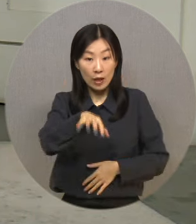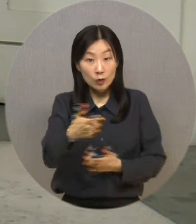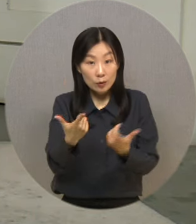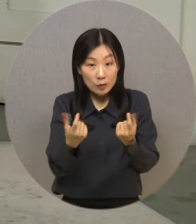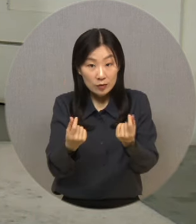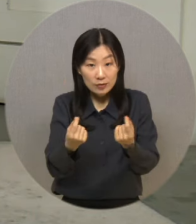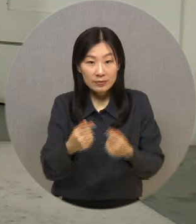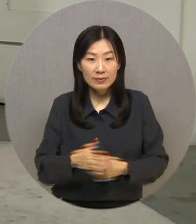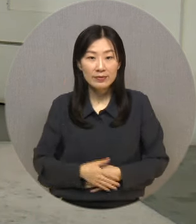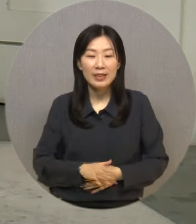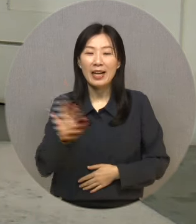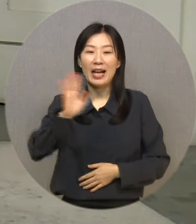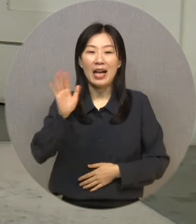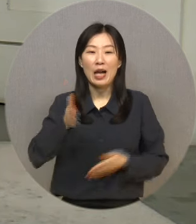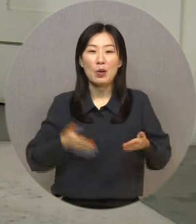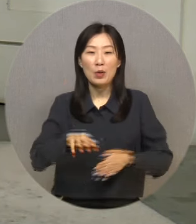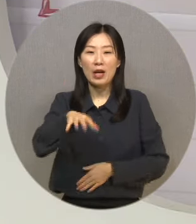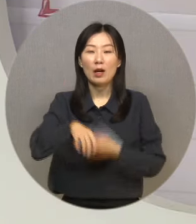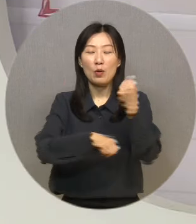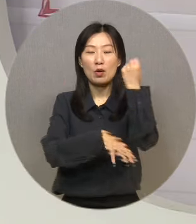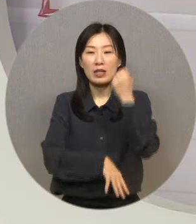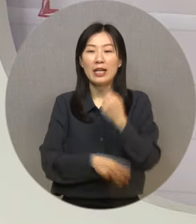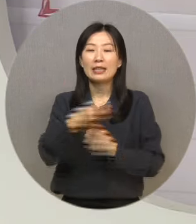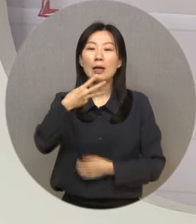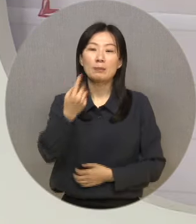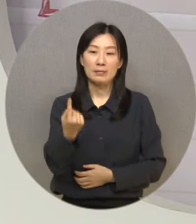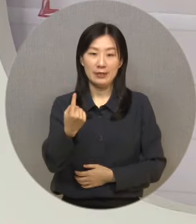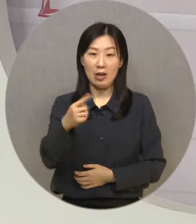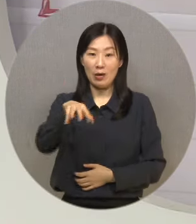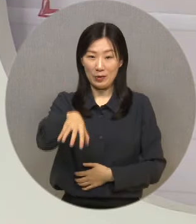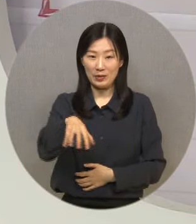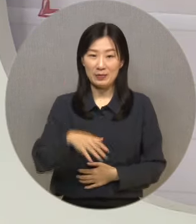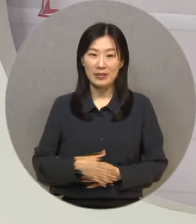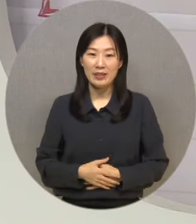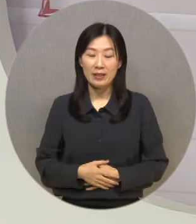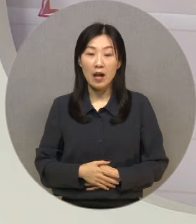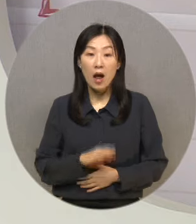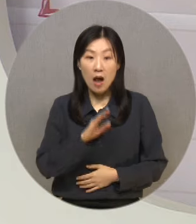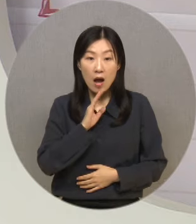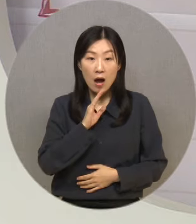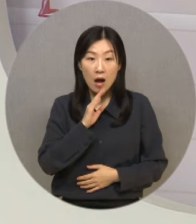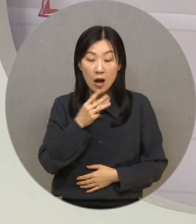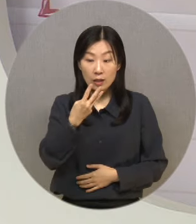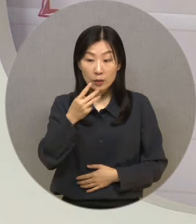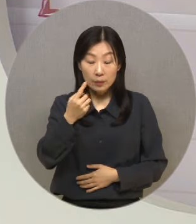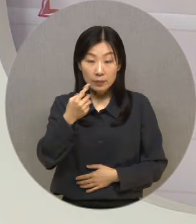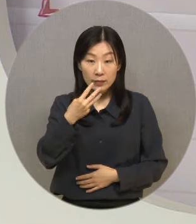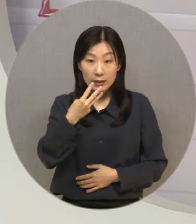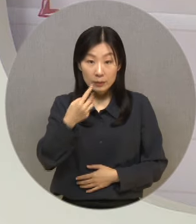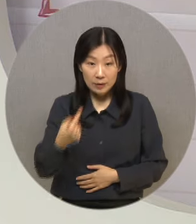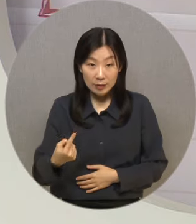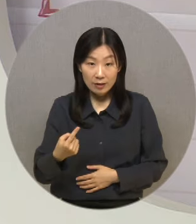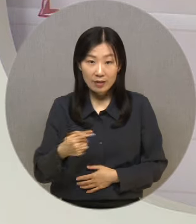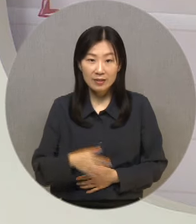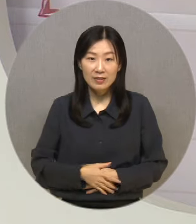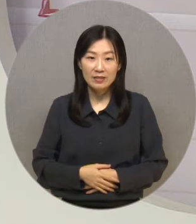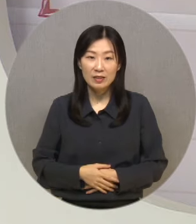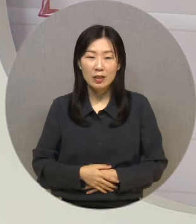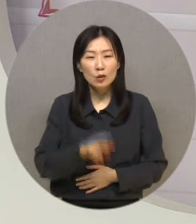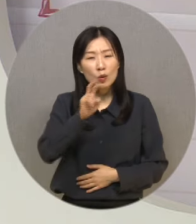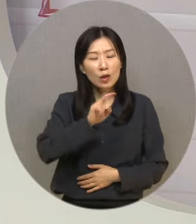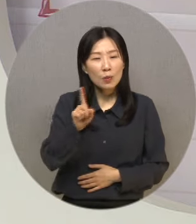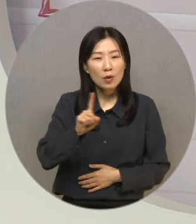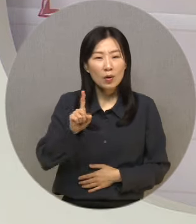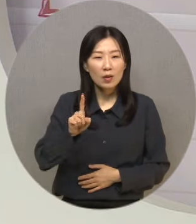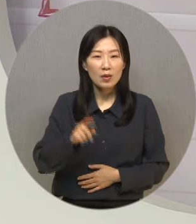아, 고향은 원래 삼척입니다. 아, 삼척. 네, 삼척인데. 그런 노래 있잖아요. 예, 제천 단양을 지나